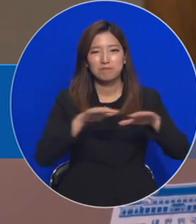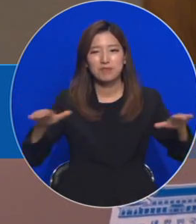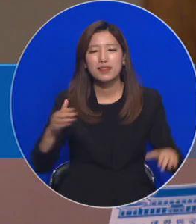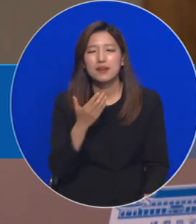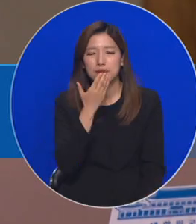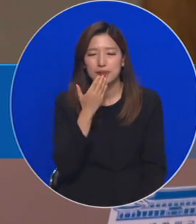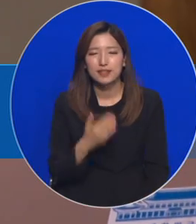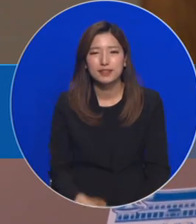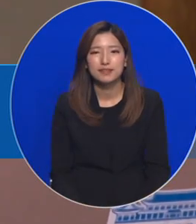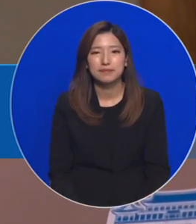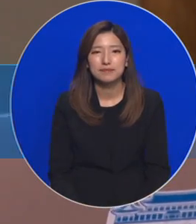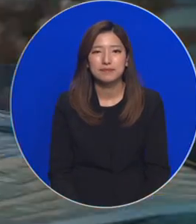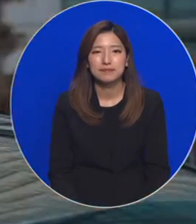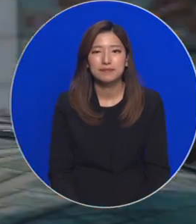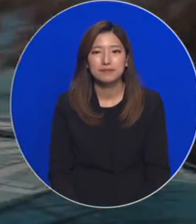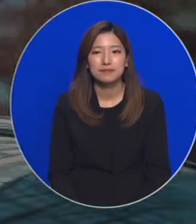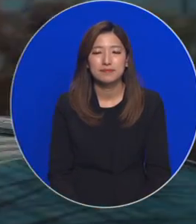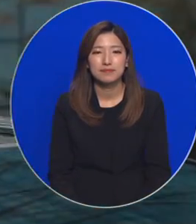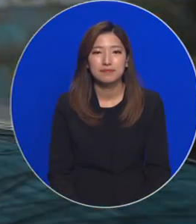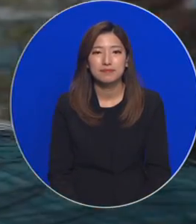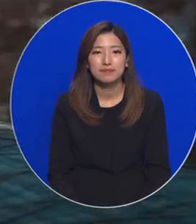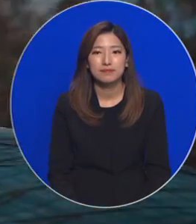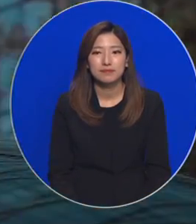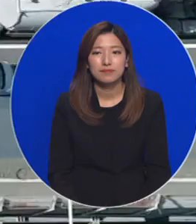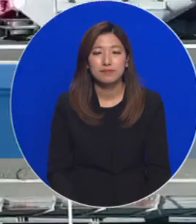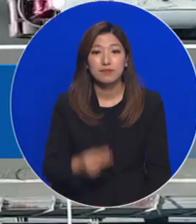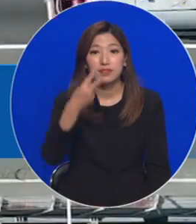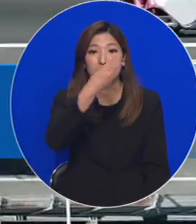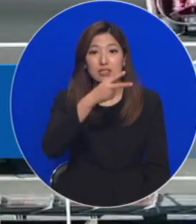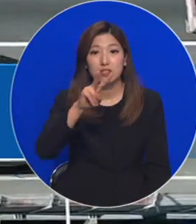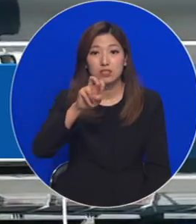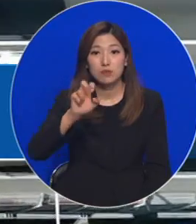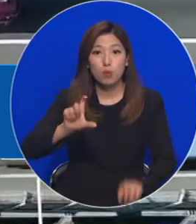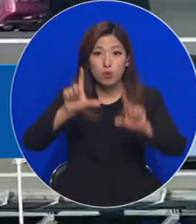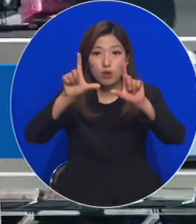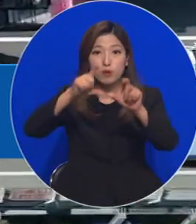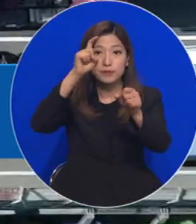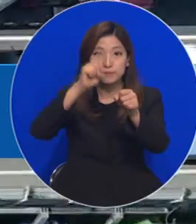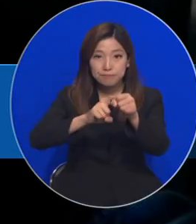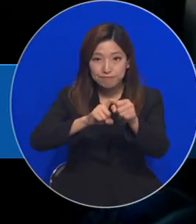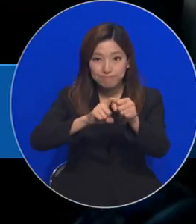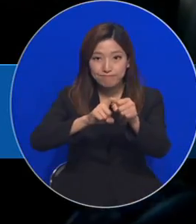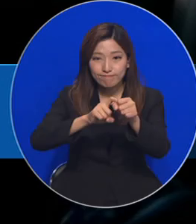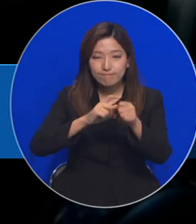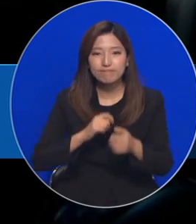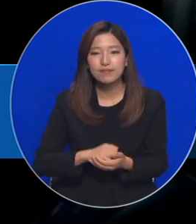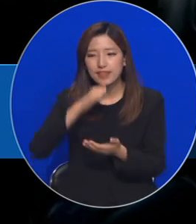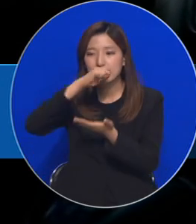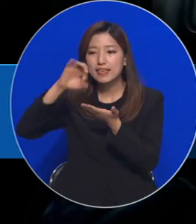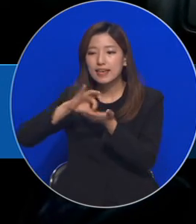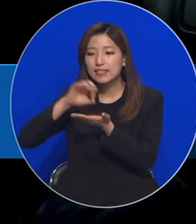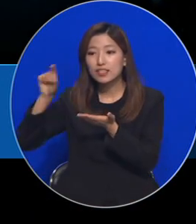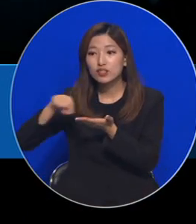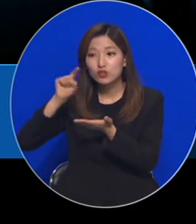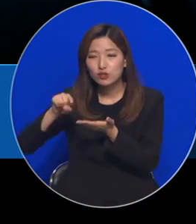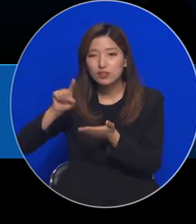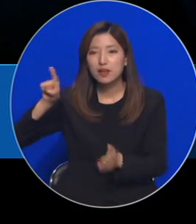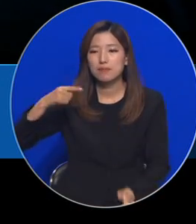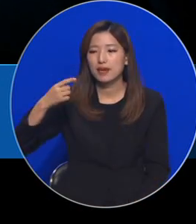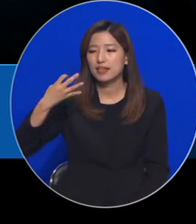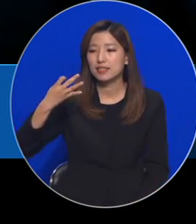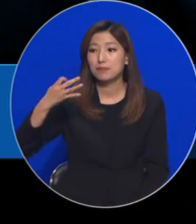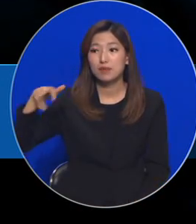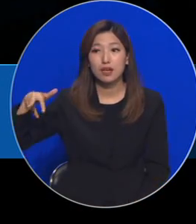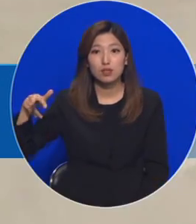기여를 하게 될 것입니다. 정부는 2025년까지 한국판 뉴딜에 투입될 160조 원 가운데